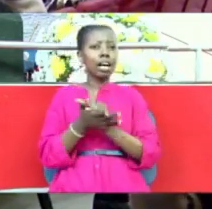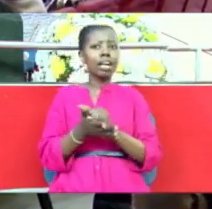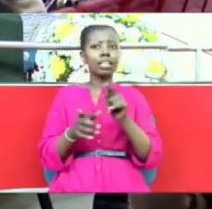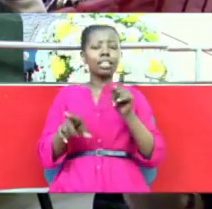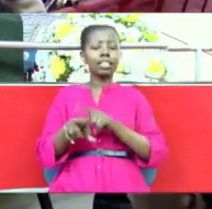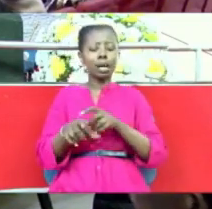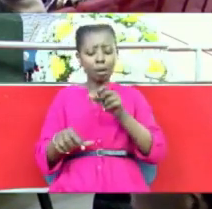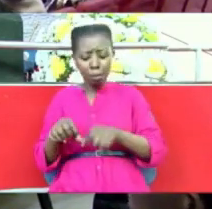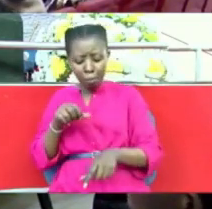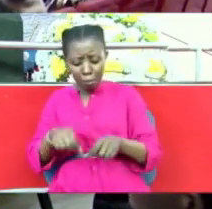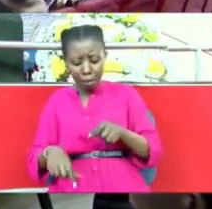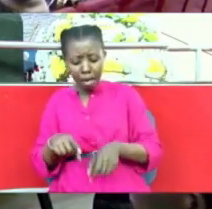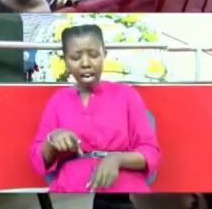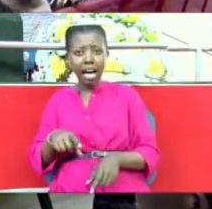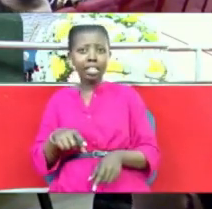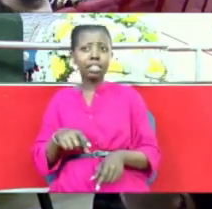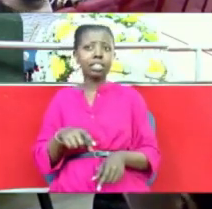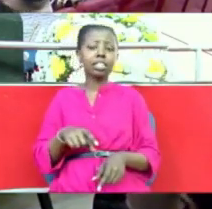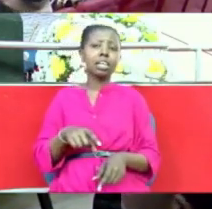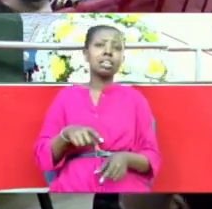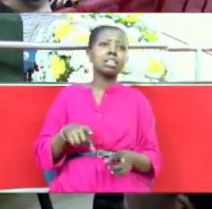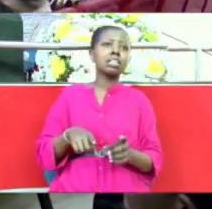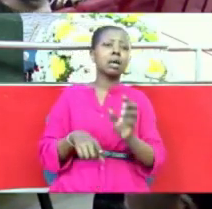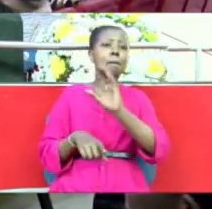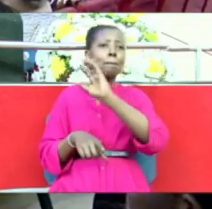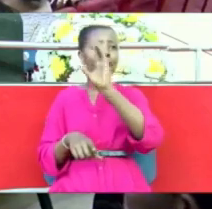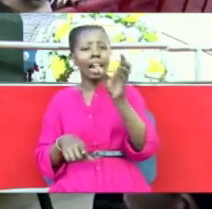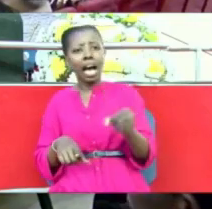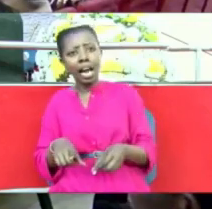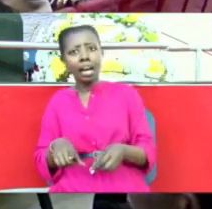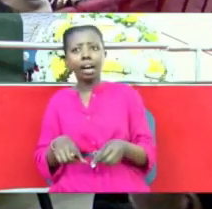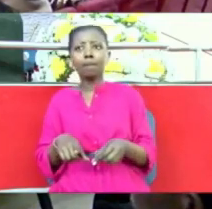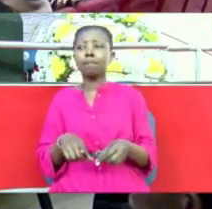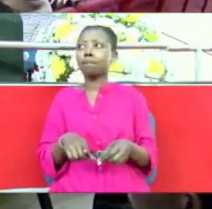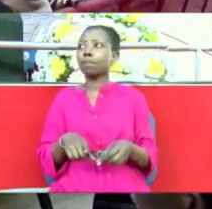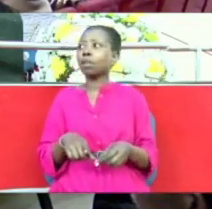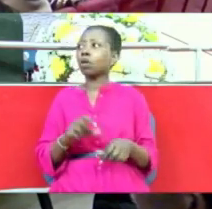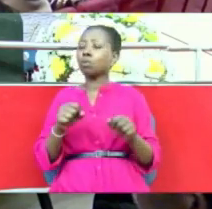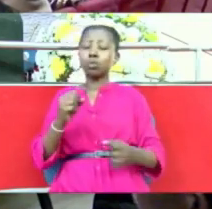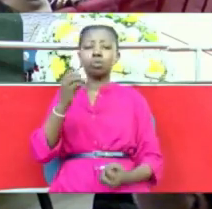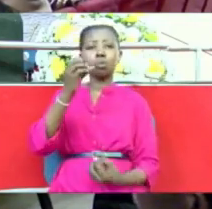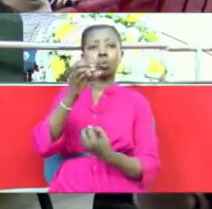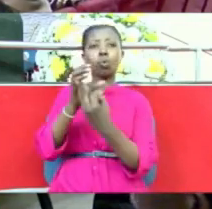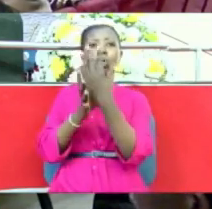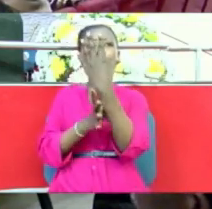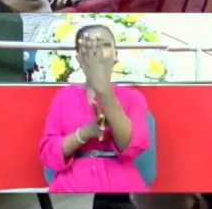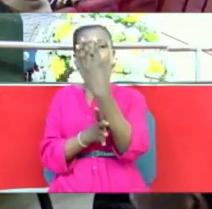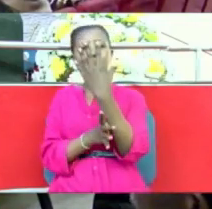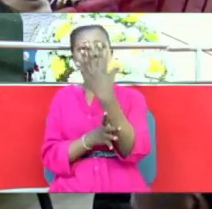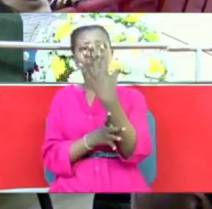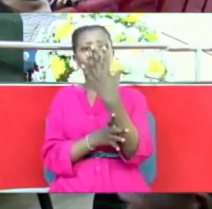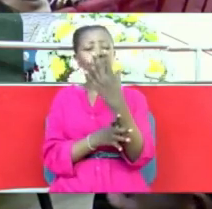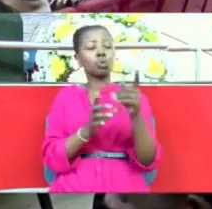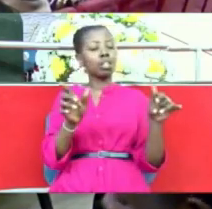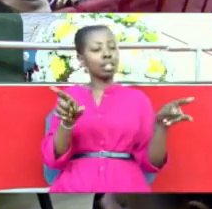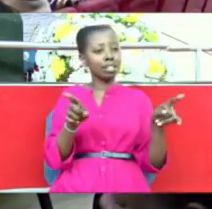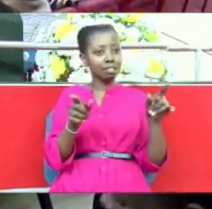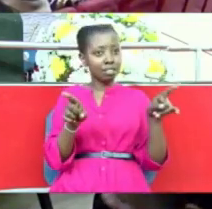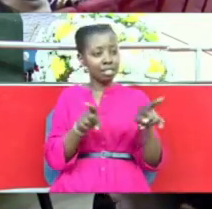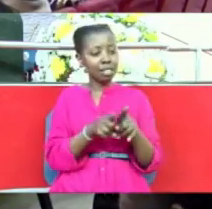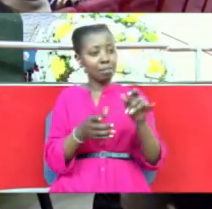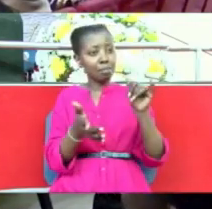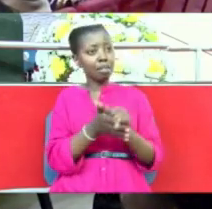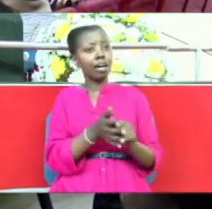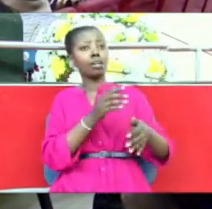hivyo, ndizi yangu itoke. Amen. I say, huyo ndiye Mungu, Mungu wa Ibrahimu, wa Isaka na Yakobo. Amen.